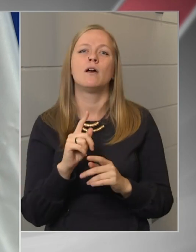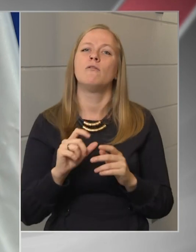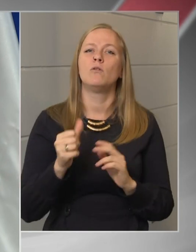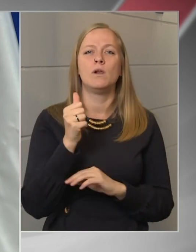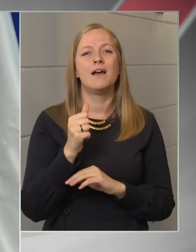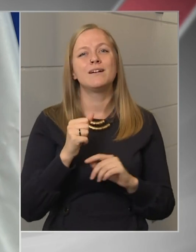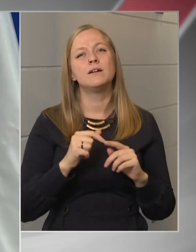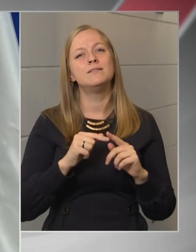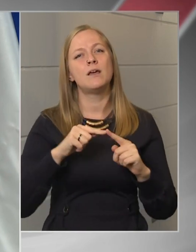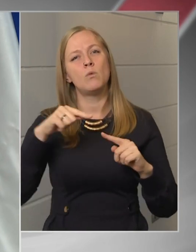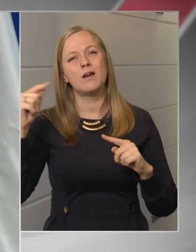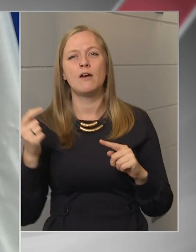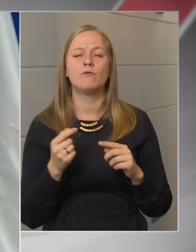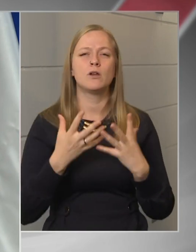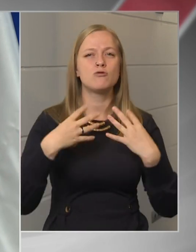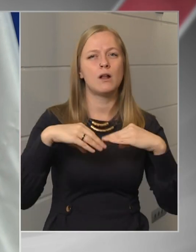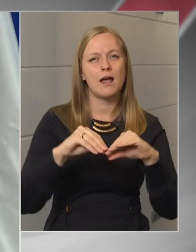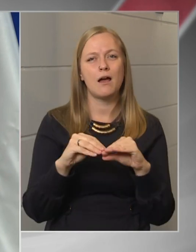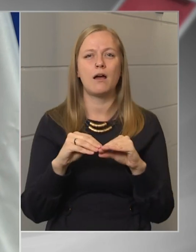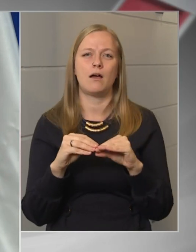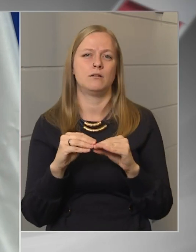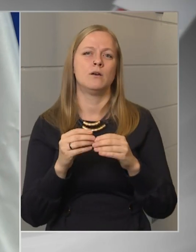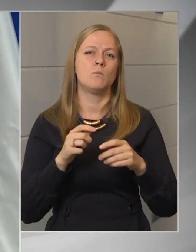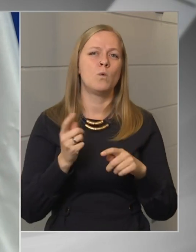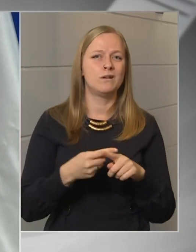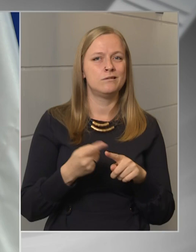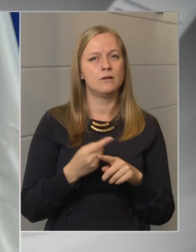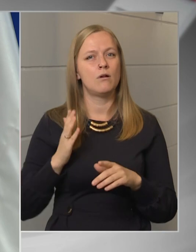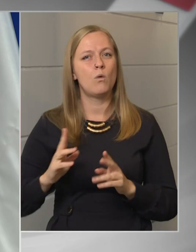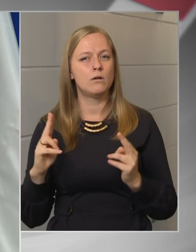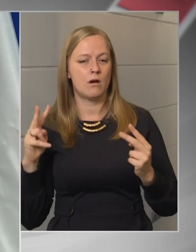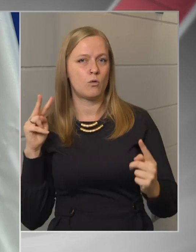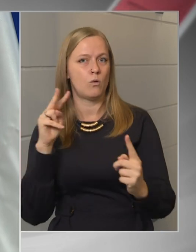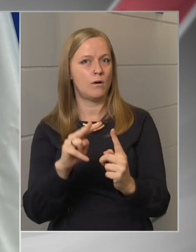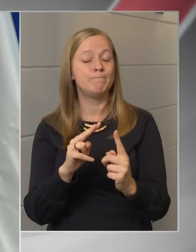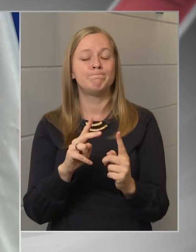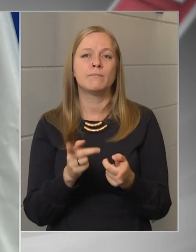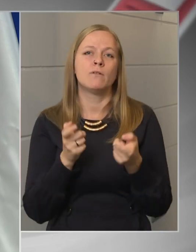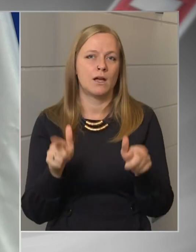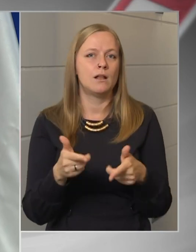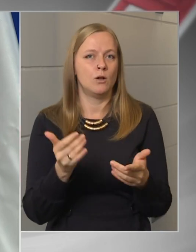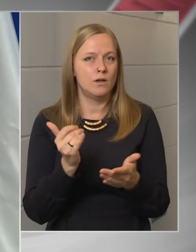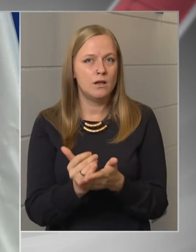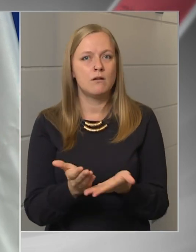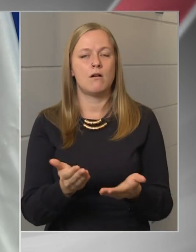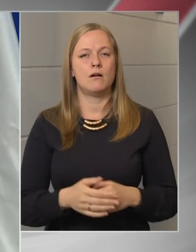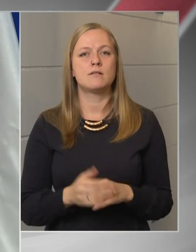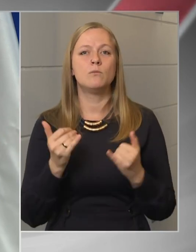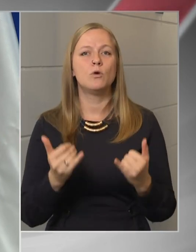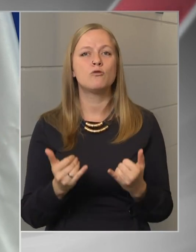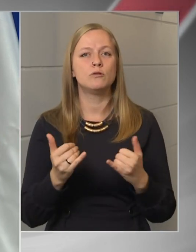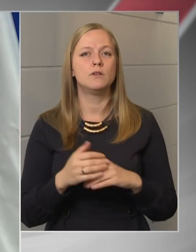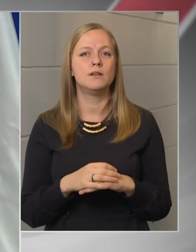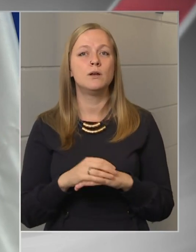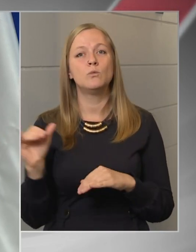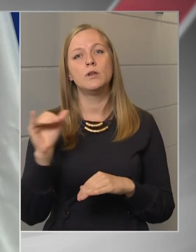demográfia oldaláról, kormánycsaládpolitikának az oldaláról. De ettől függetlenül igaz, hogy a mostani